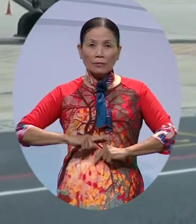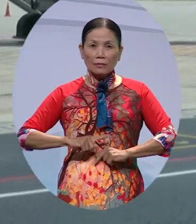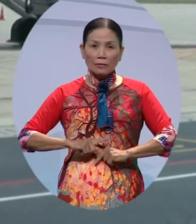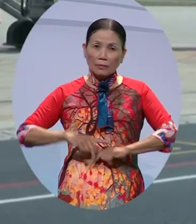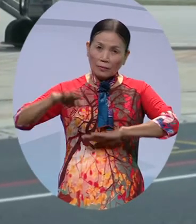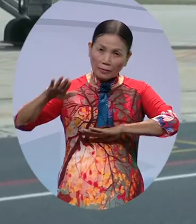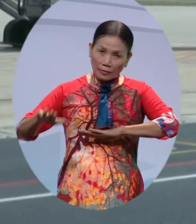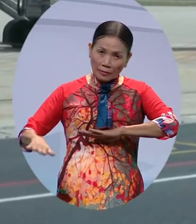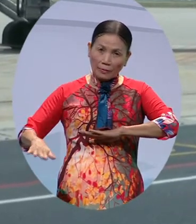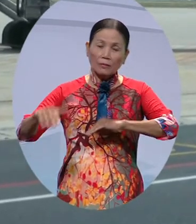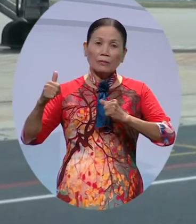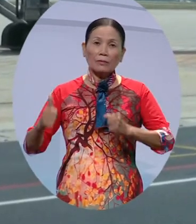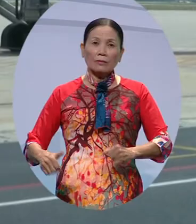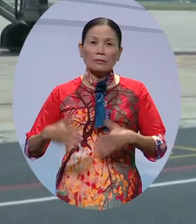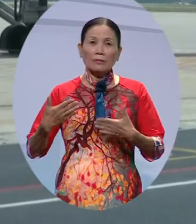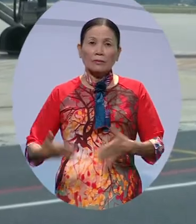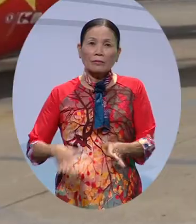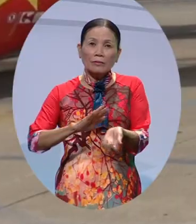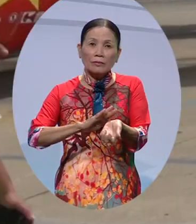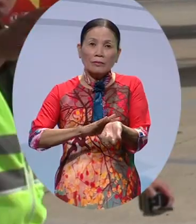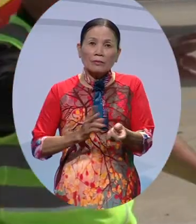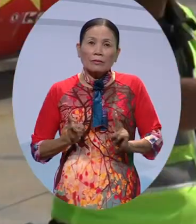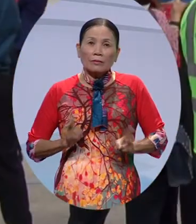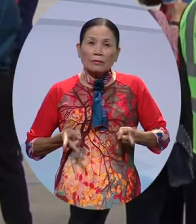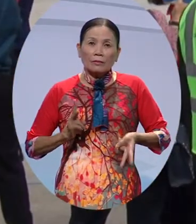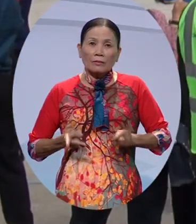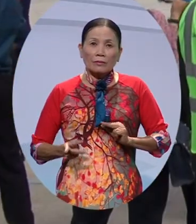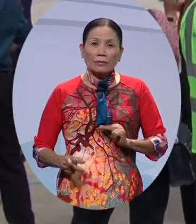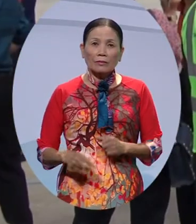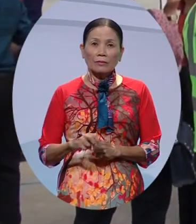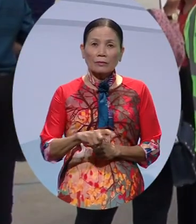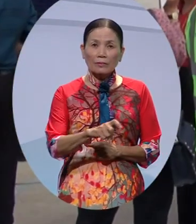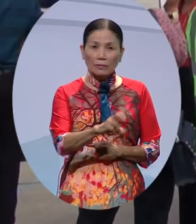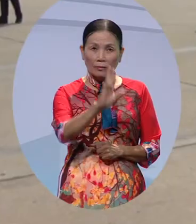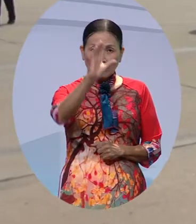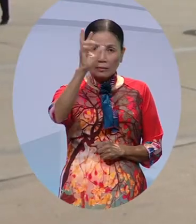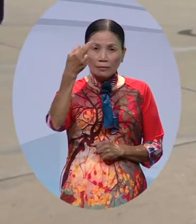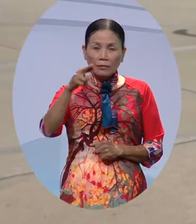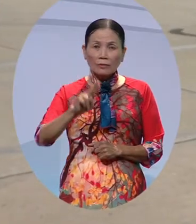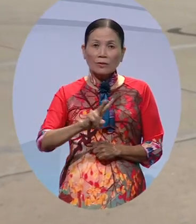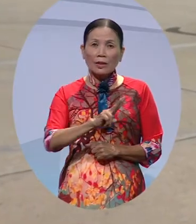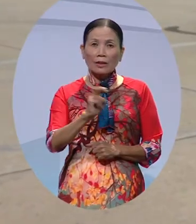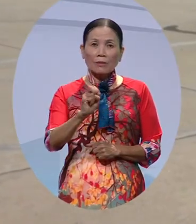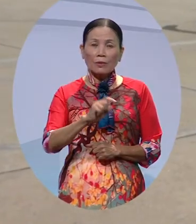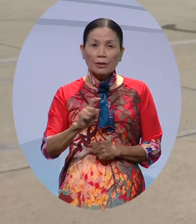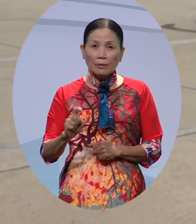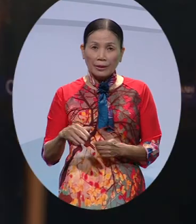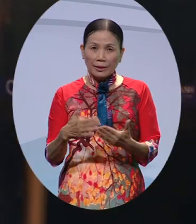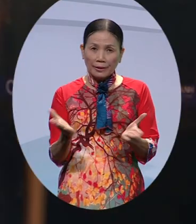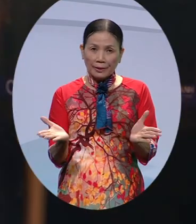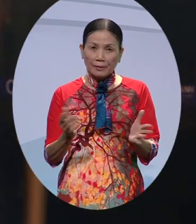sẽ giảm mạnh trước diễn biến tình hình dịch viêm đường hô hấp cấp do chủng mới của virus corona 2019 nCoV gây ra.